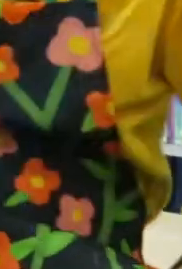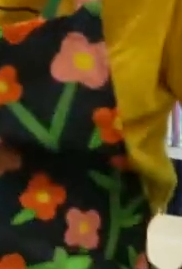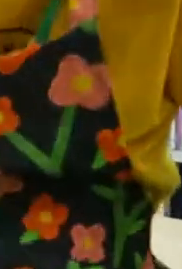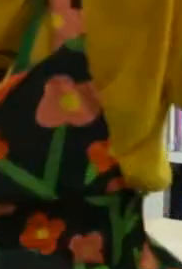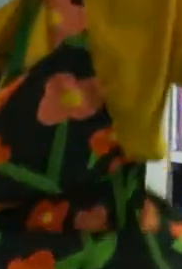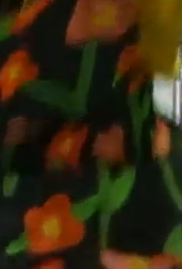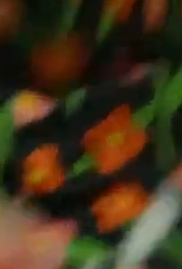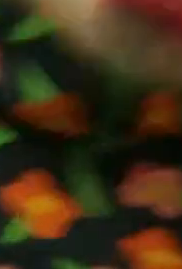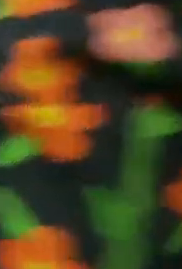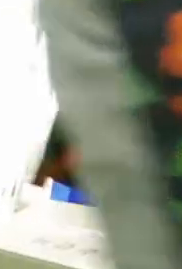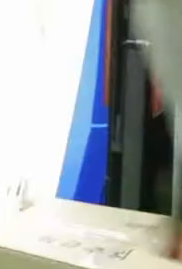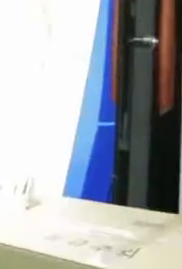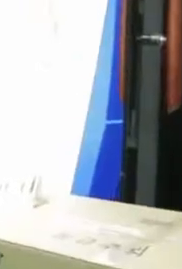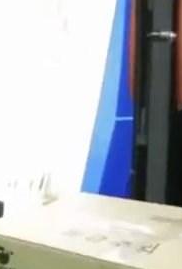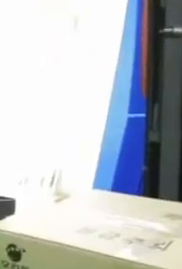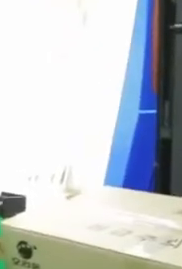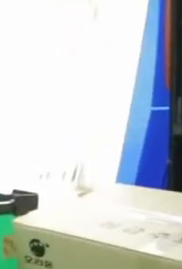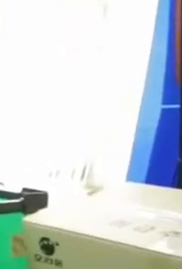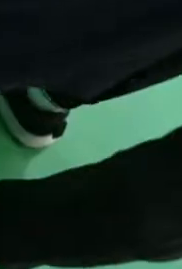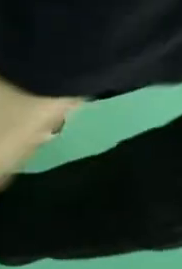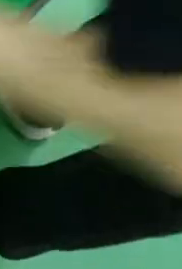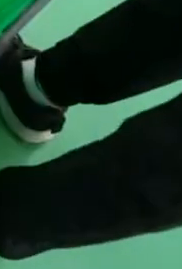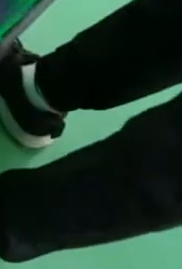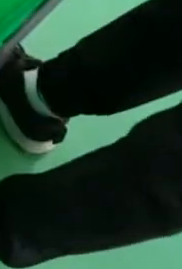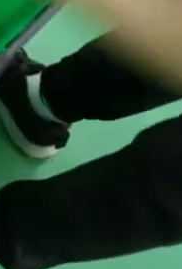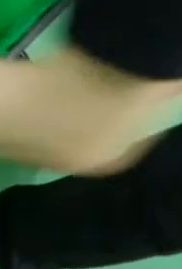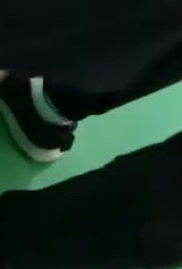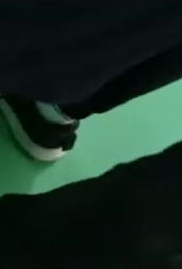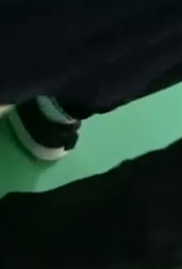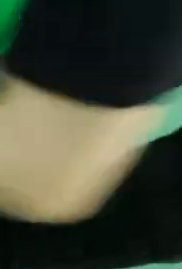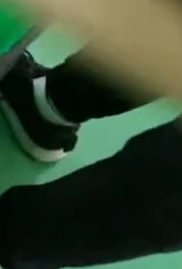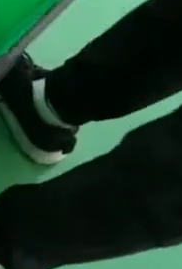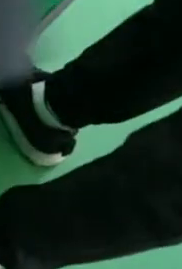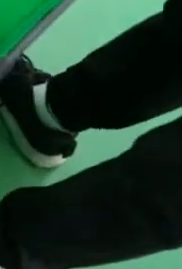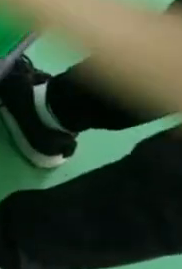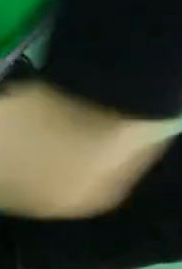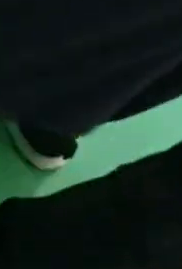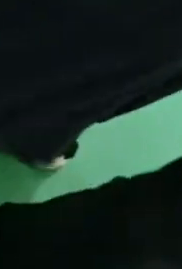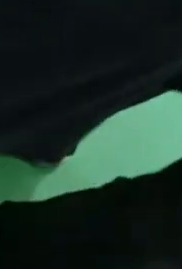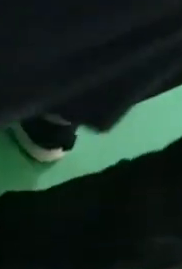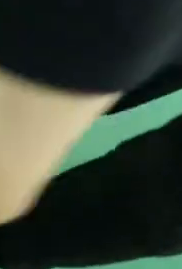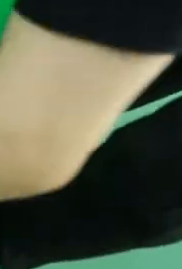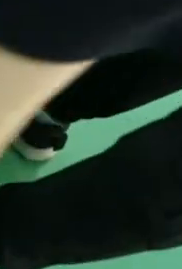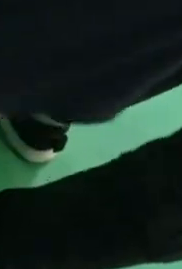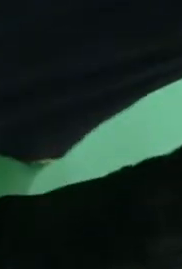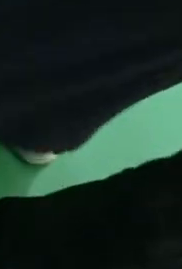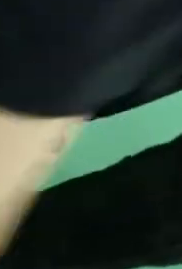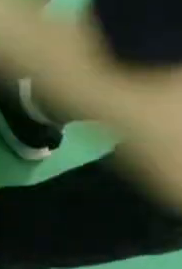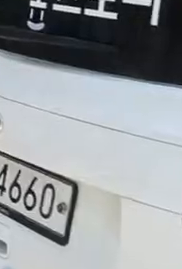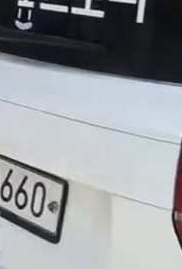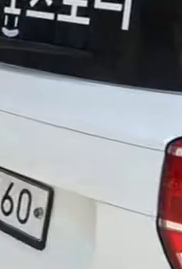3년차, 4년차, 2년차 비자님들하고 크게 다르지는 않아요.